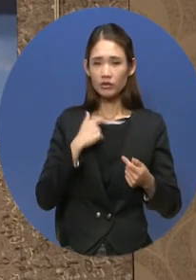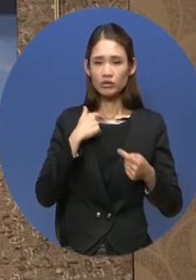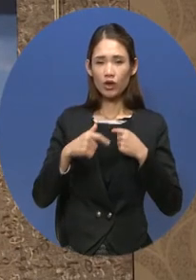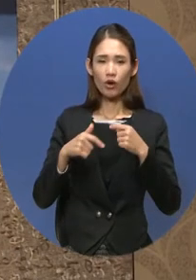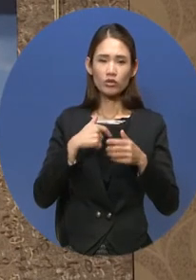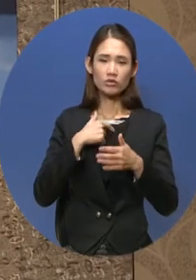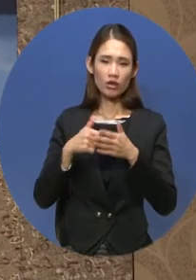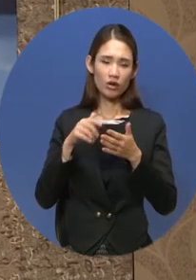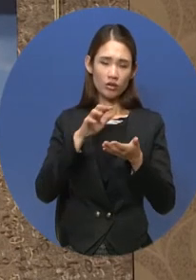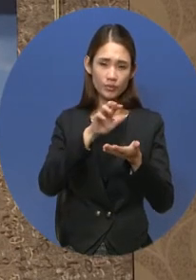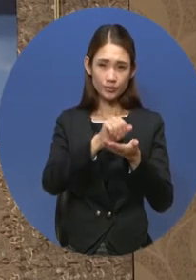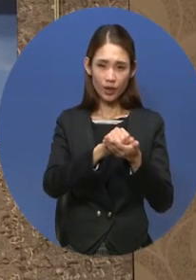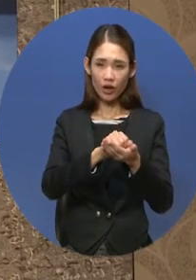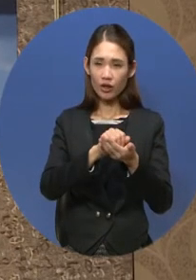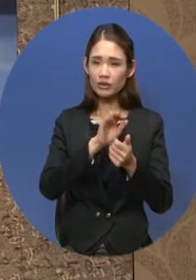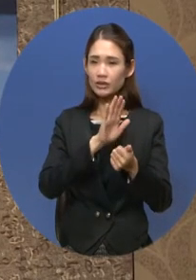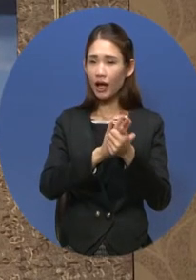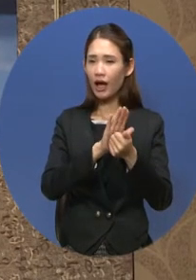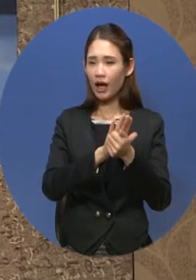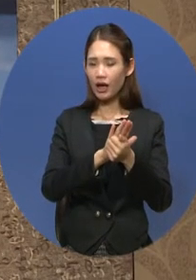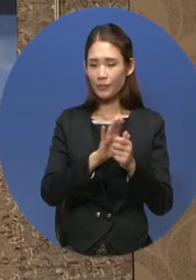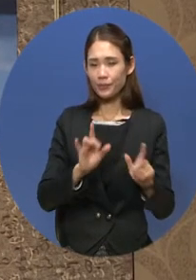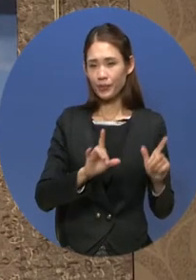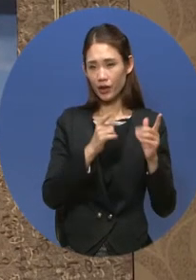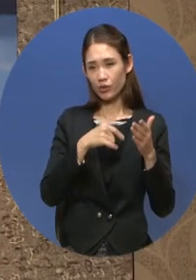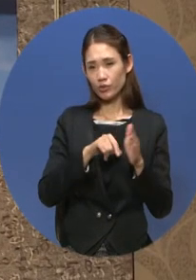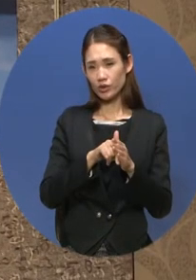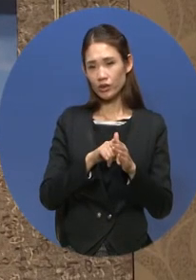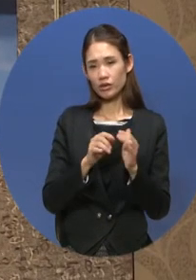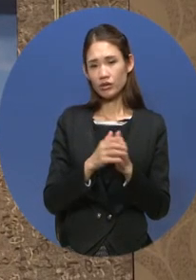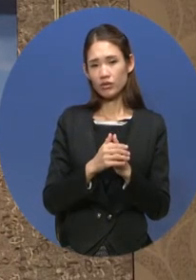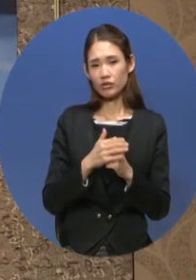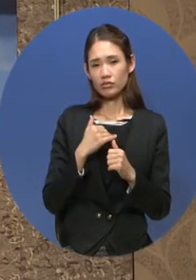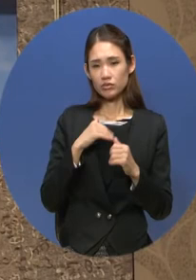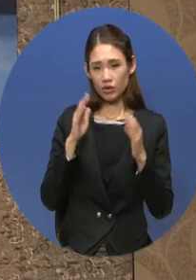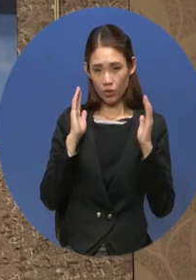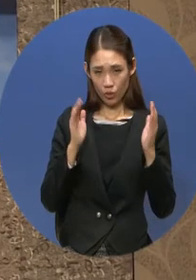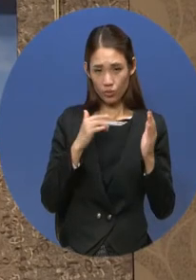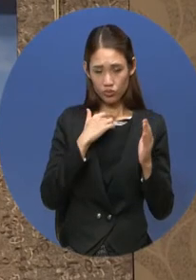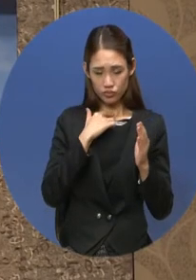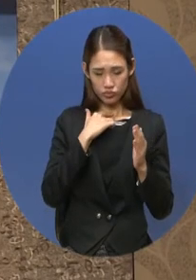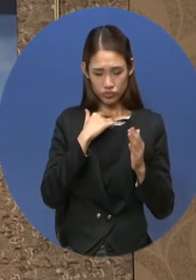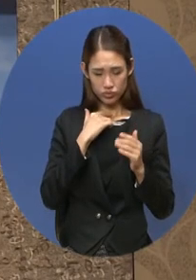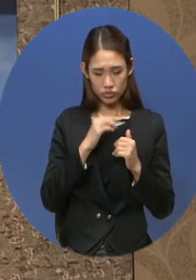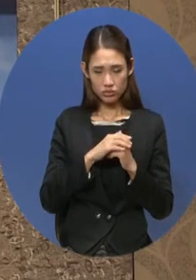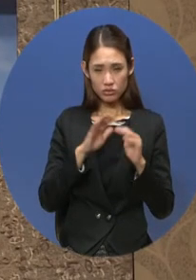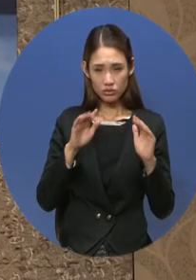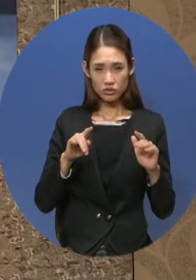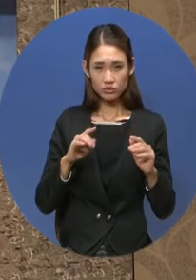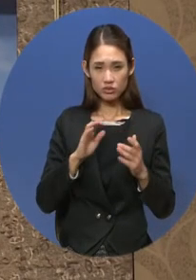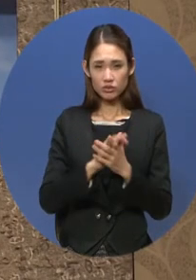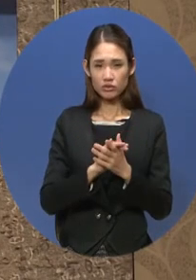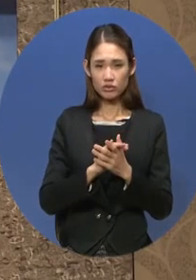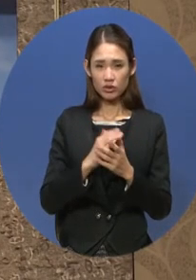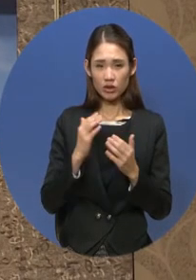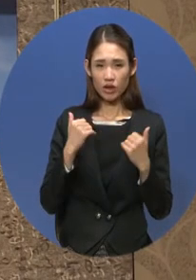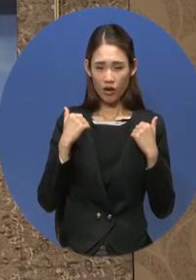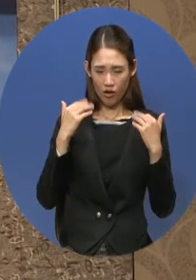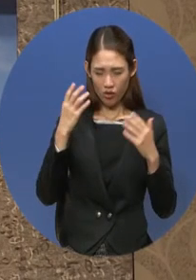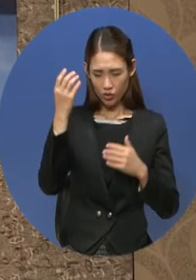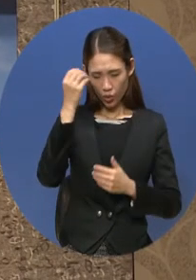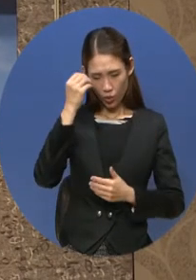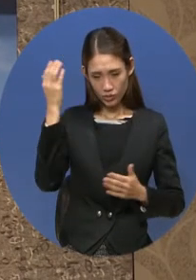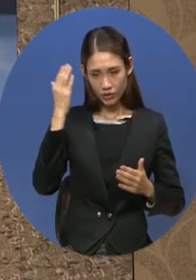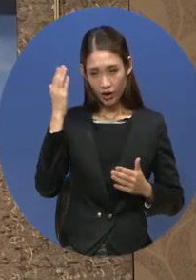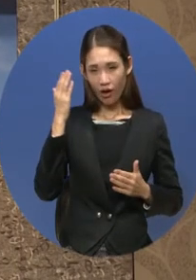도왔기 때문에 이제 지금 그때 저한테 공부를 했던 그 친구들이 아이들이 이제 커서 고등학생도